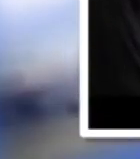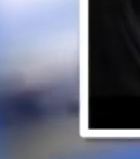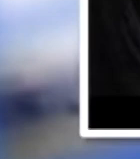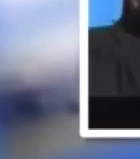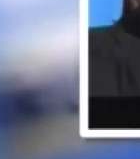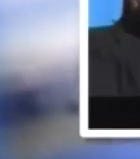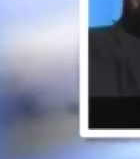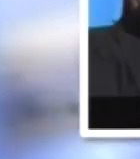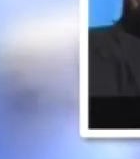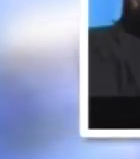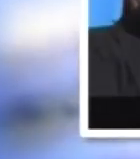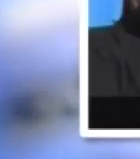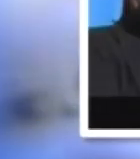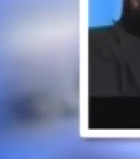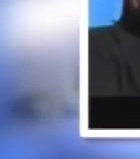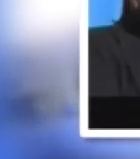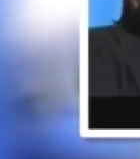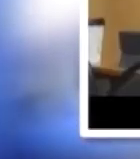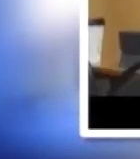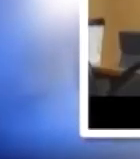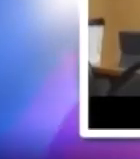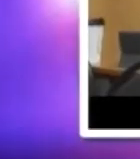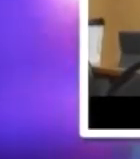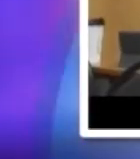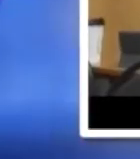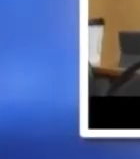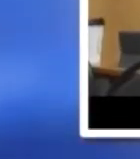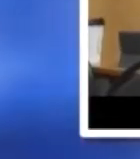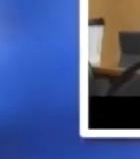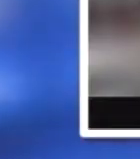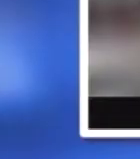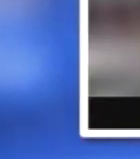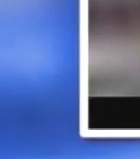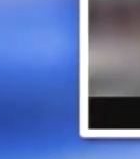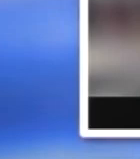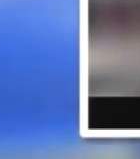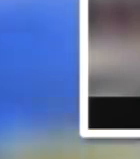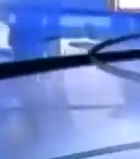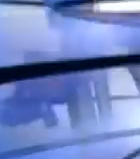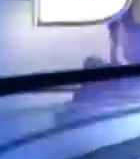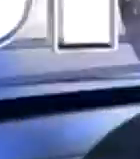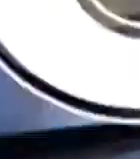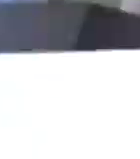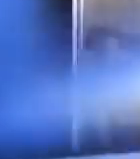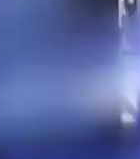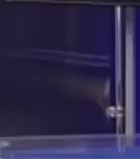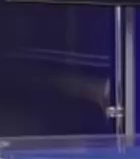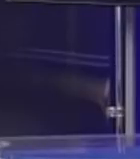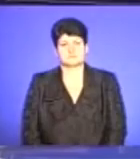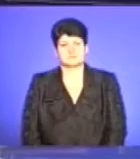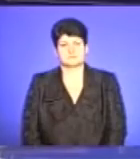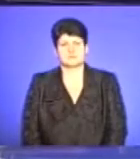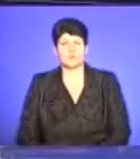Тернопільська Айшварія Рай. 15-річна школярка Вікторія Засаднюк – маленька копія відомої індійської актриси.